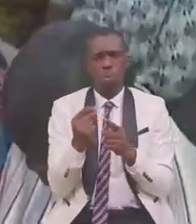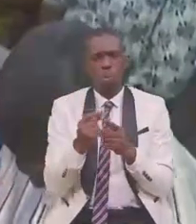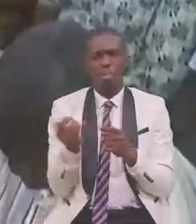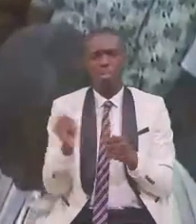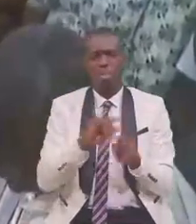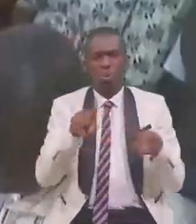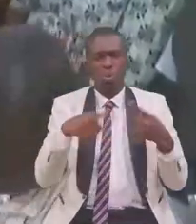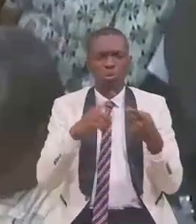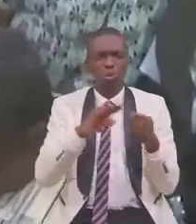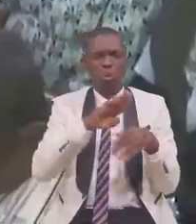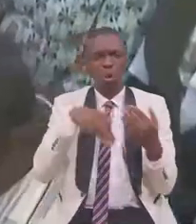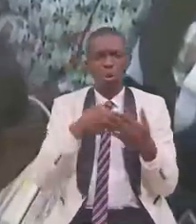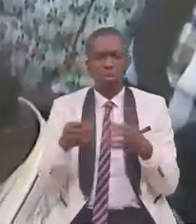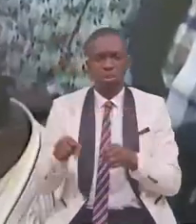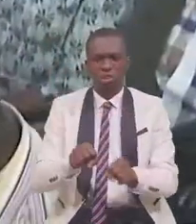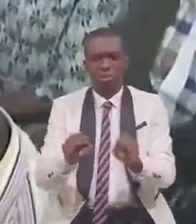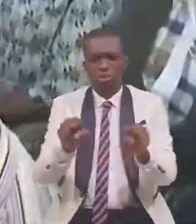parole.